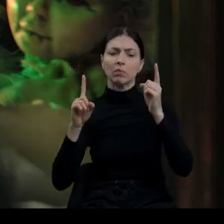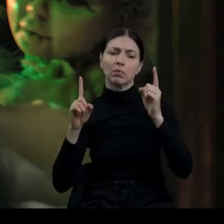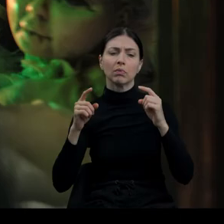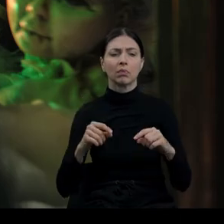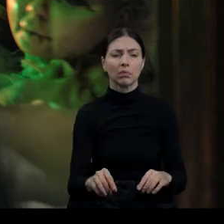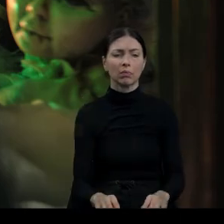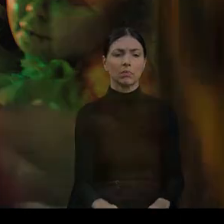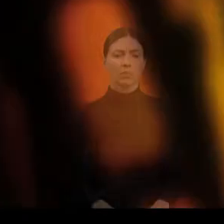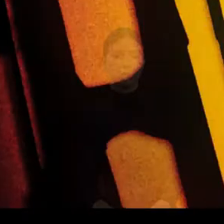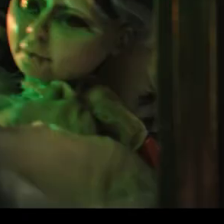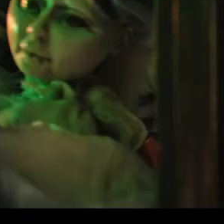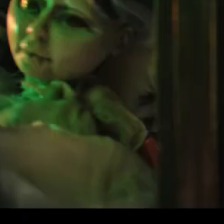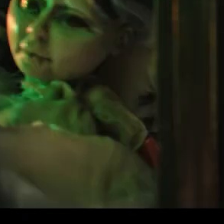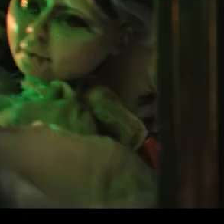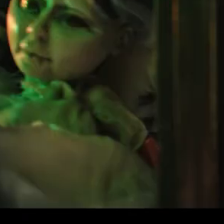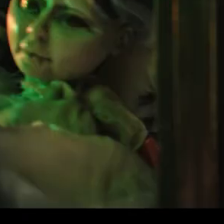być człowiekiem.